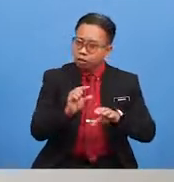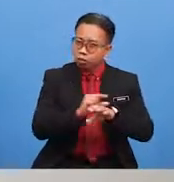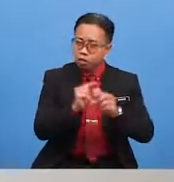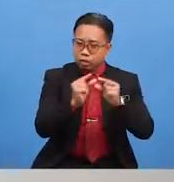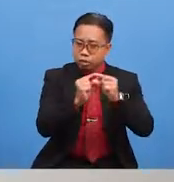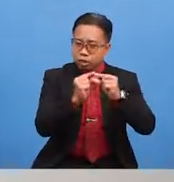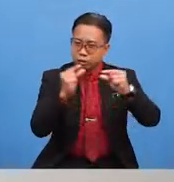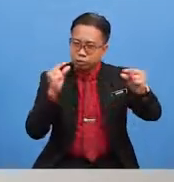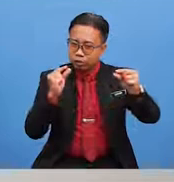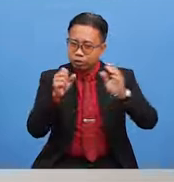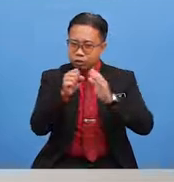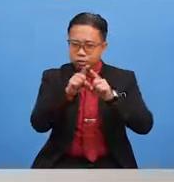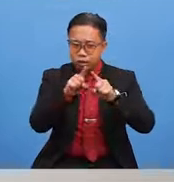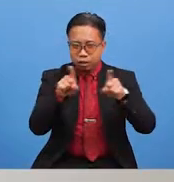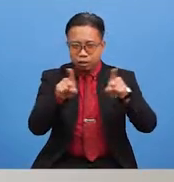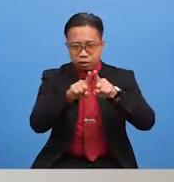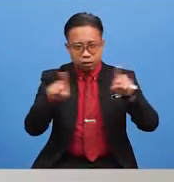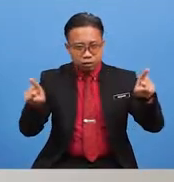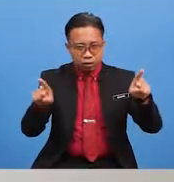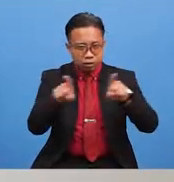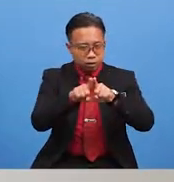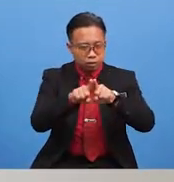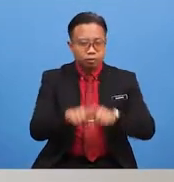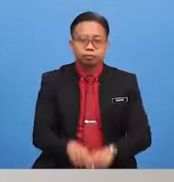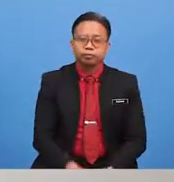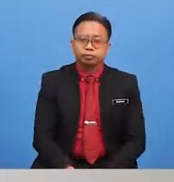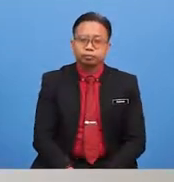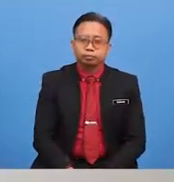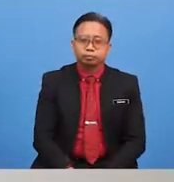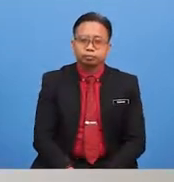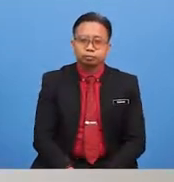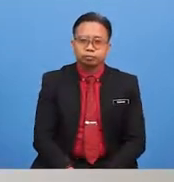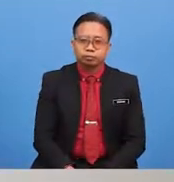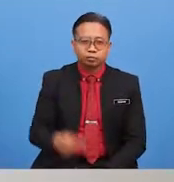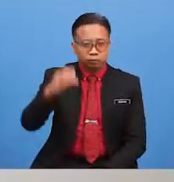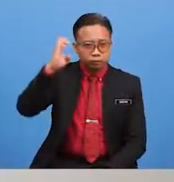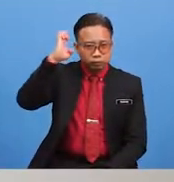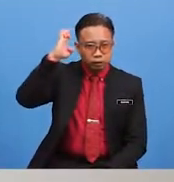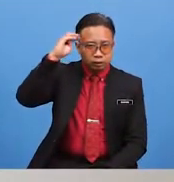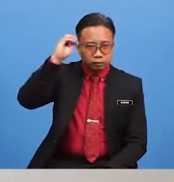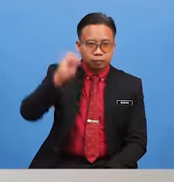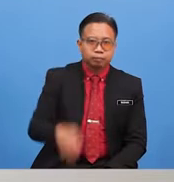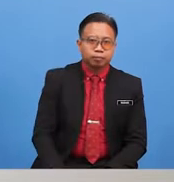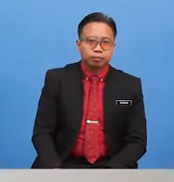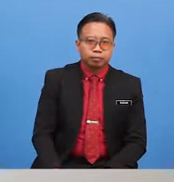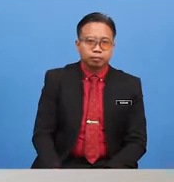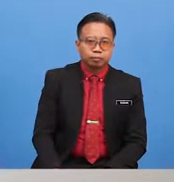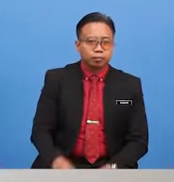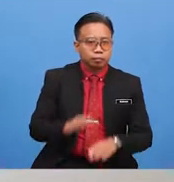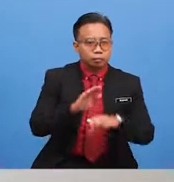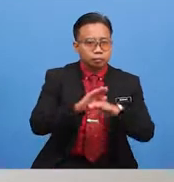selari, garisan silang pangkah. Seperti contoh karya Edward Manet, On the Bench,